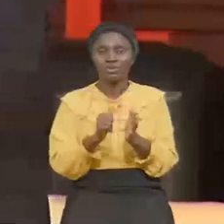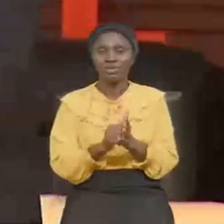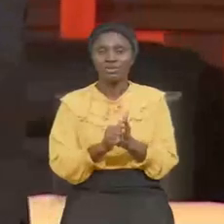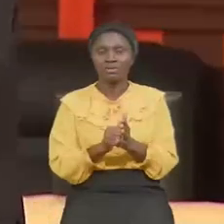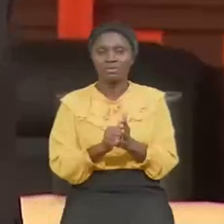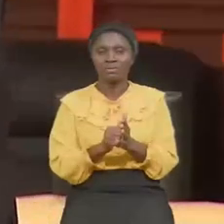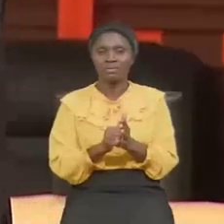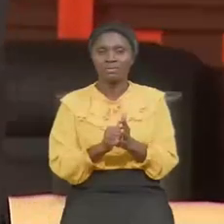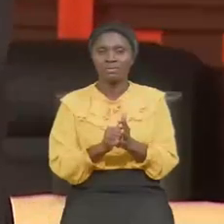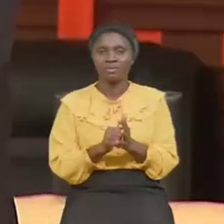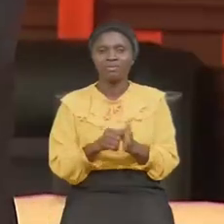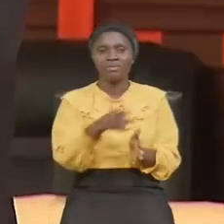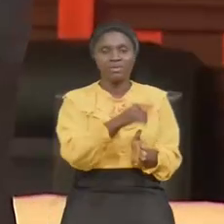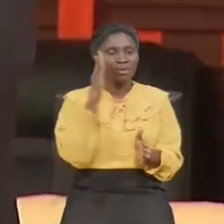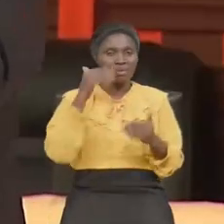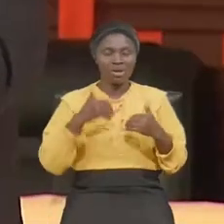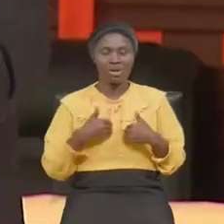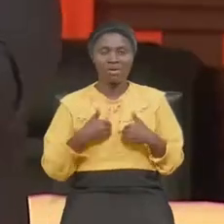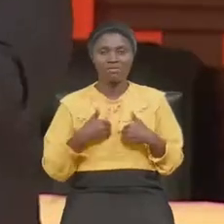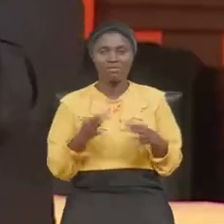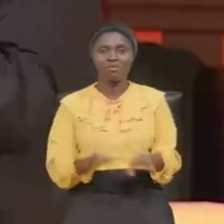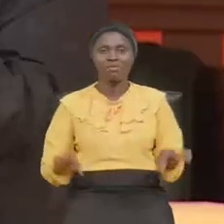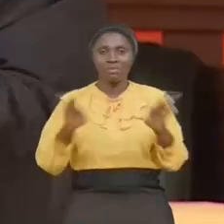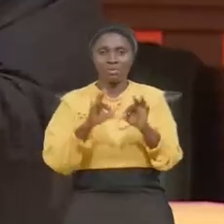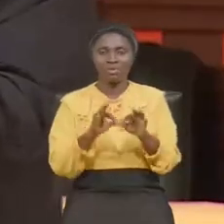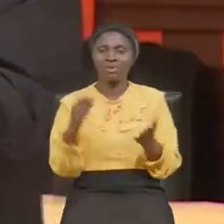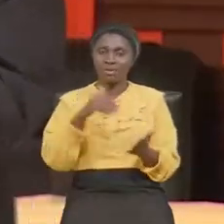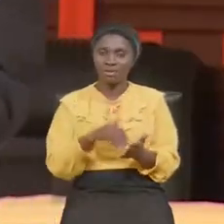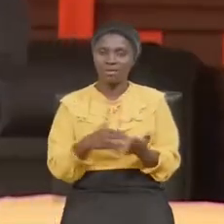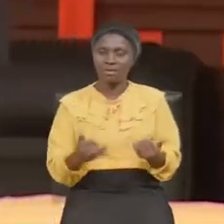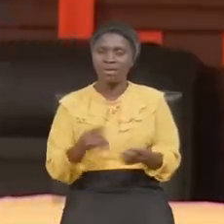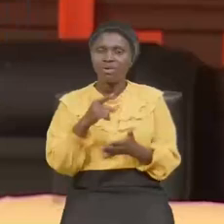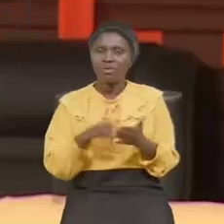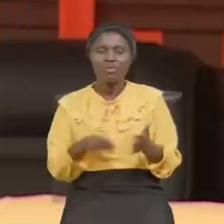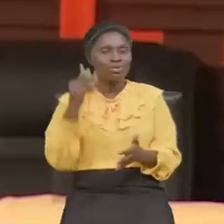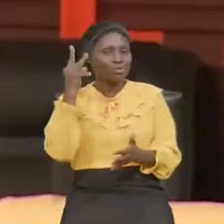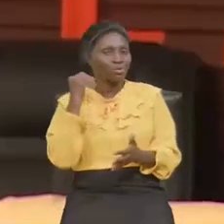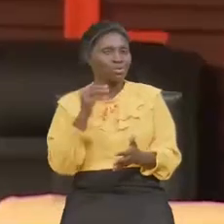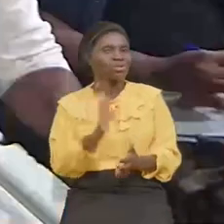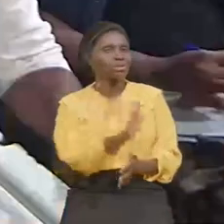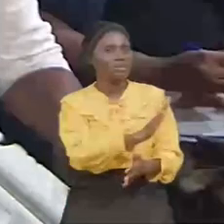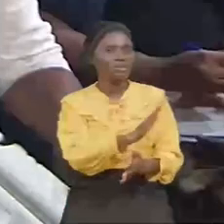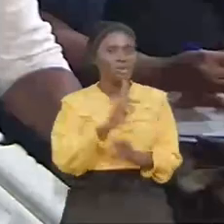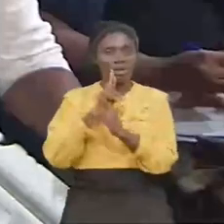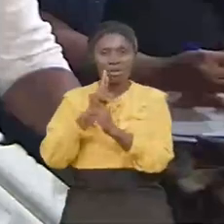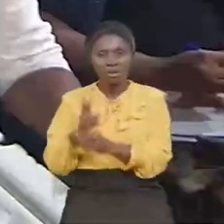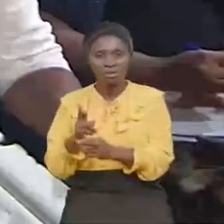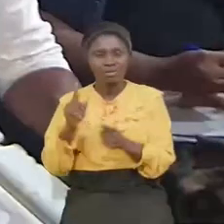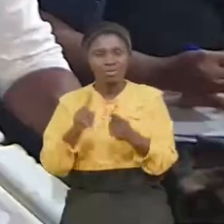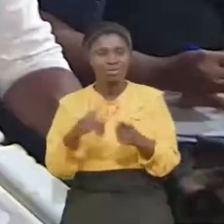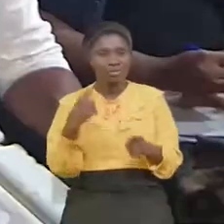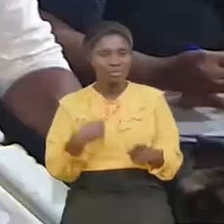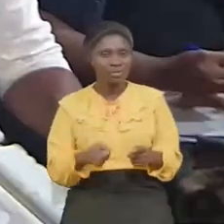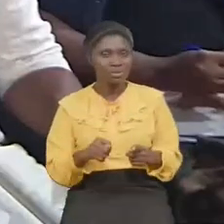la dignité une fois encore. Quelle a été la réponse aux prophètes? Et quel a été l'effet des prophètes sur